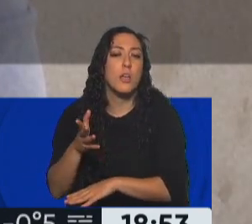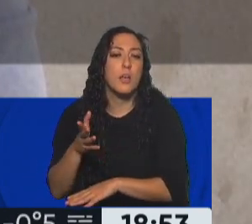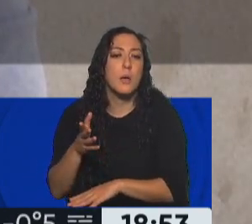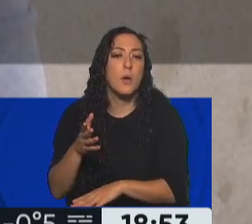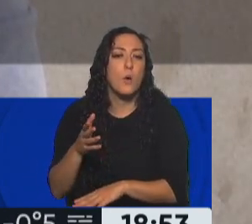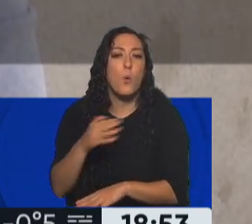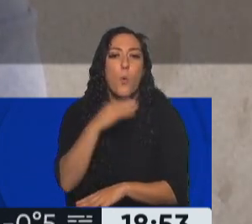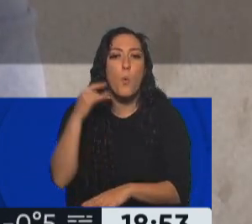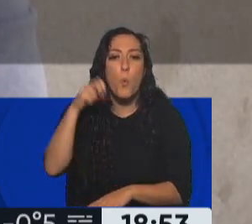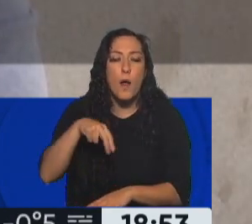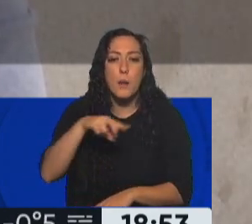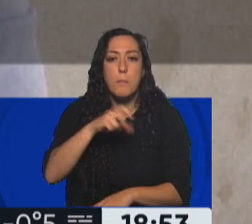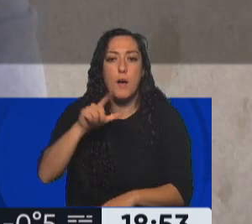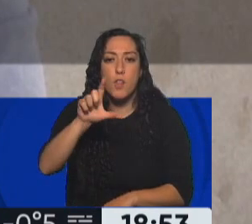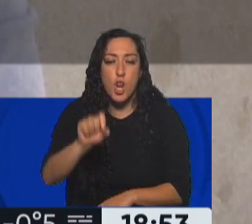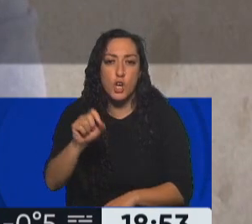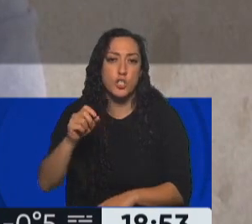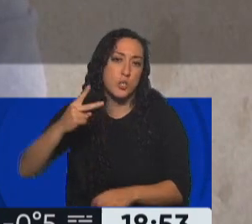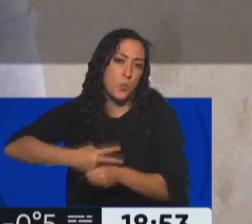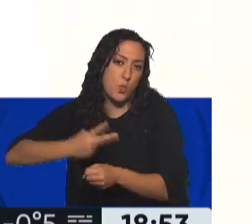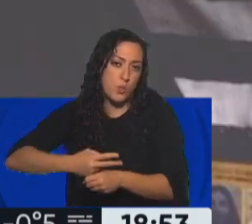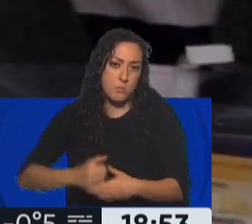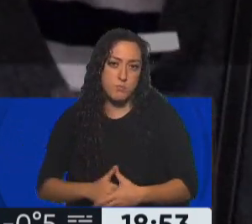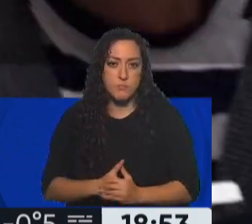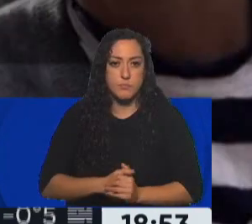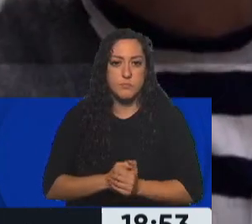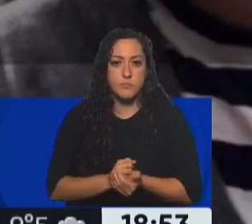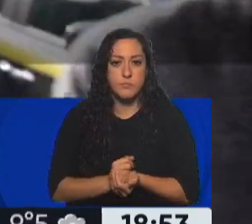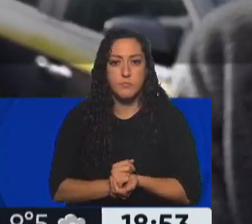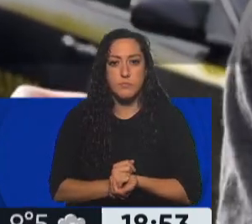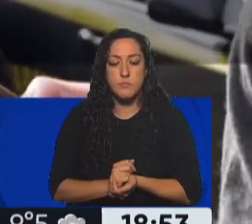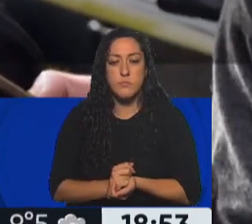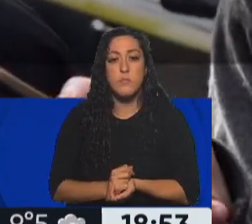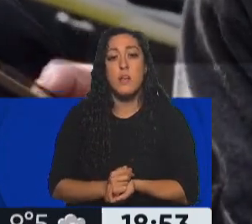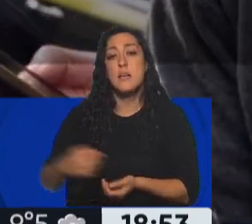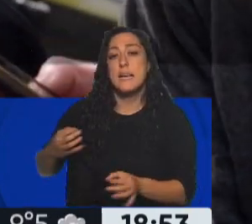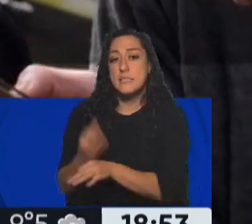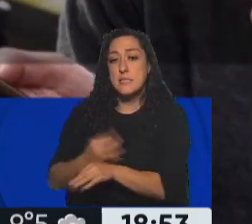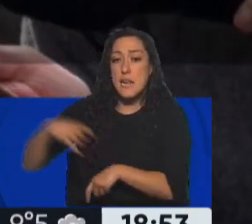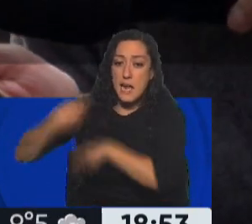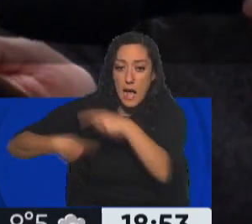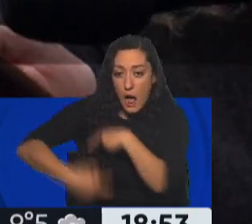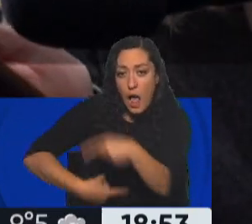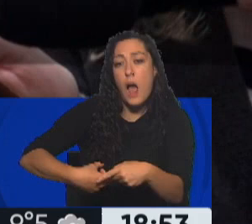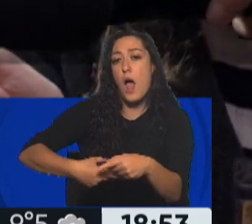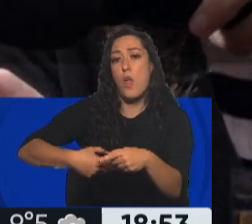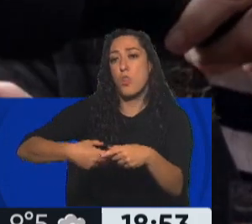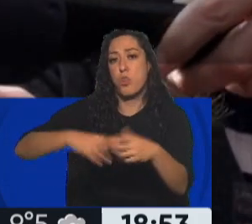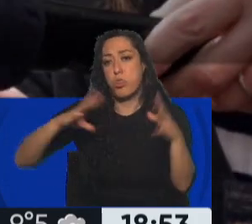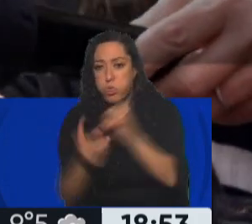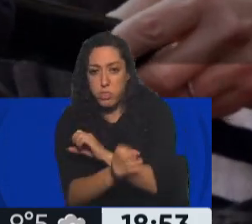created by Saint John Paul II. E la sua è una eredità che non